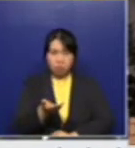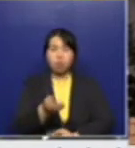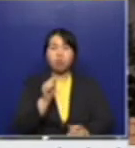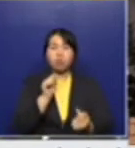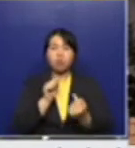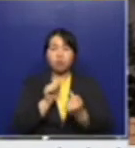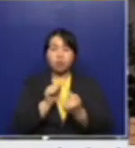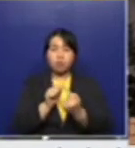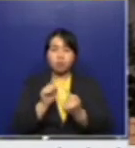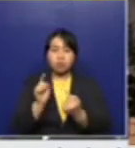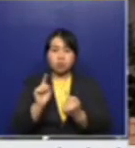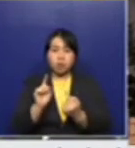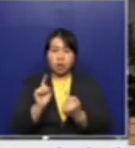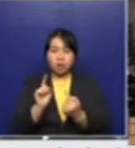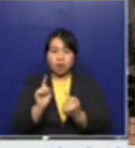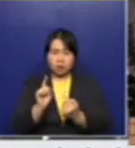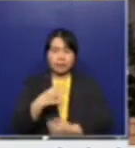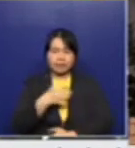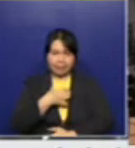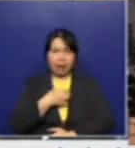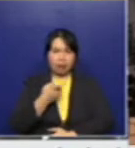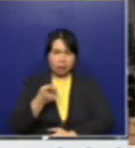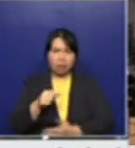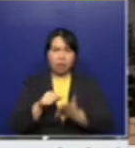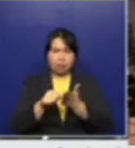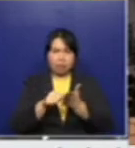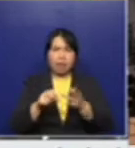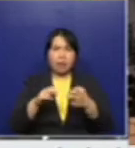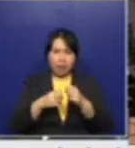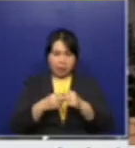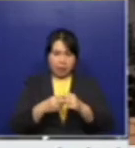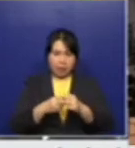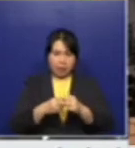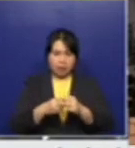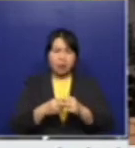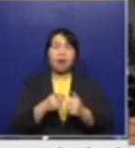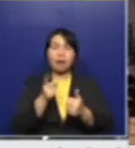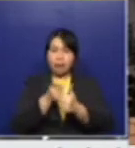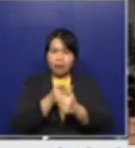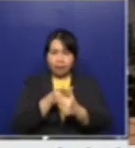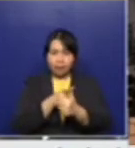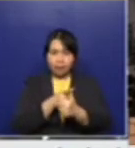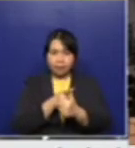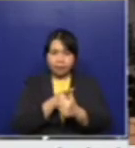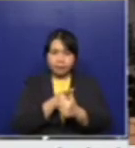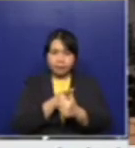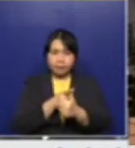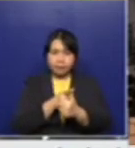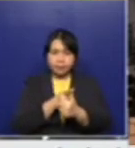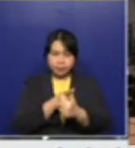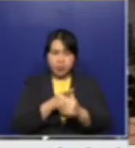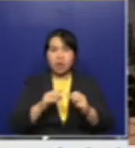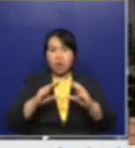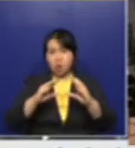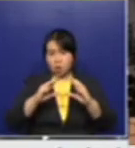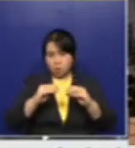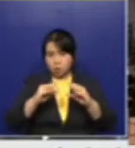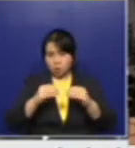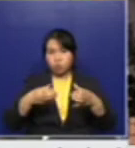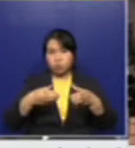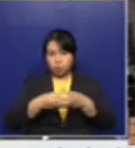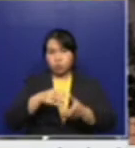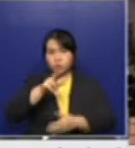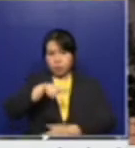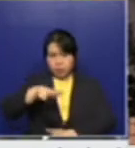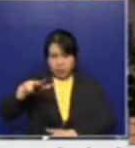ของความแก้ไขปัญหาที่ยติเรียกร้องนั้นหนึ่งก็คือมีการประชุมของพรรคเพื่อไท